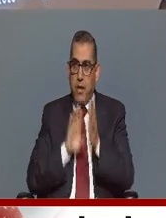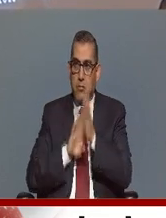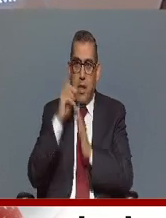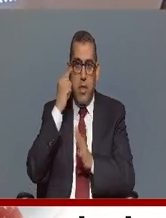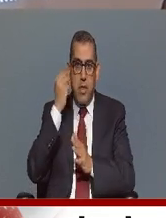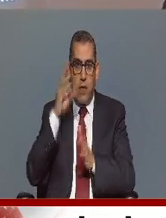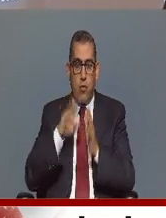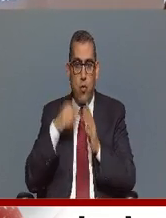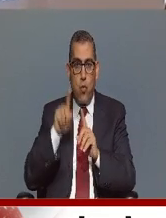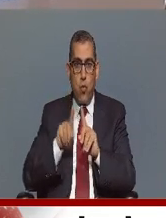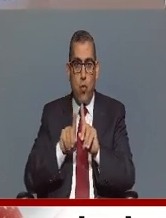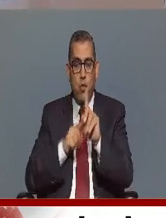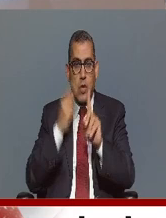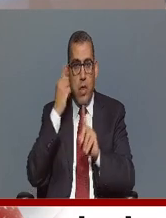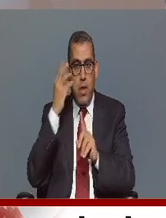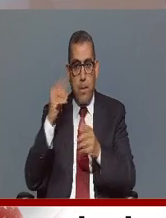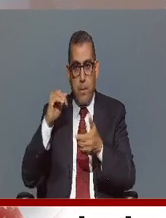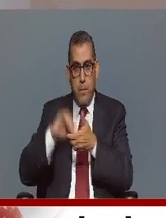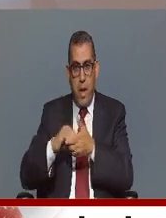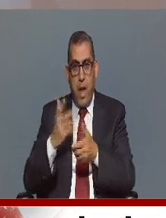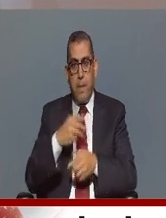قامت وزارة الثقافة بتنفيذ